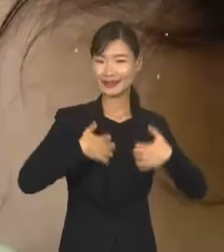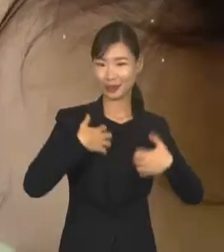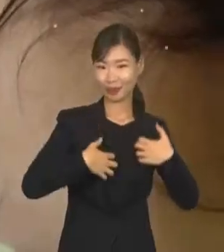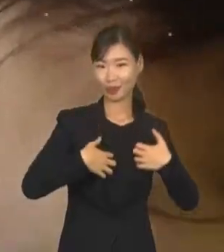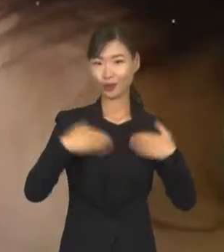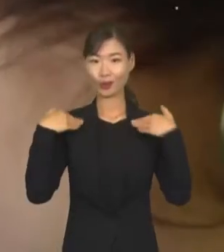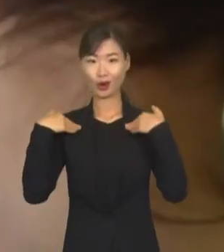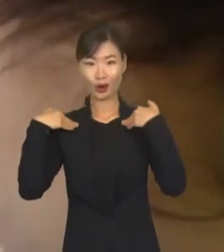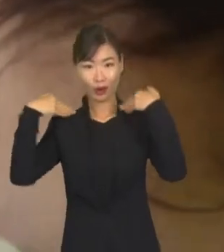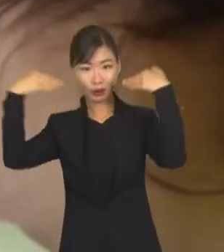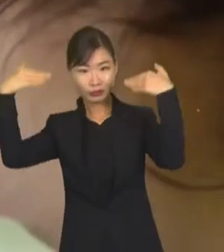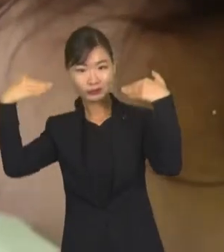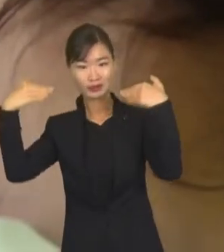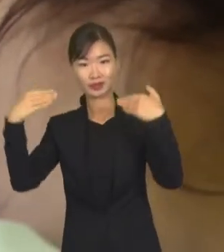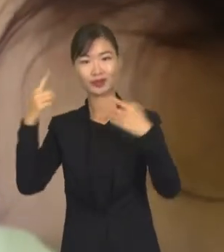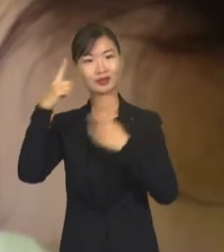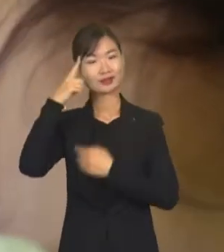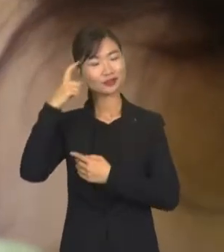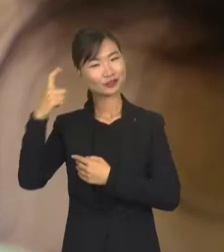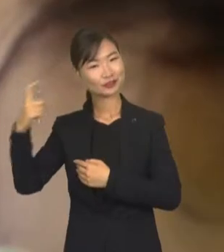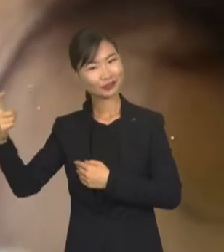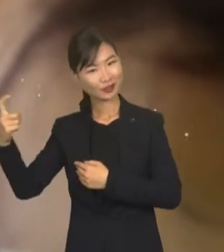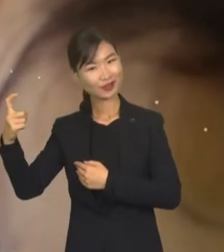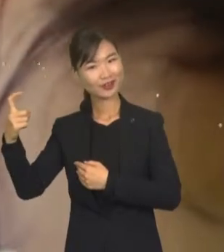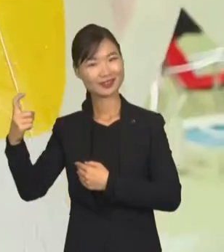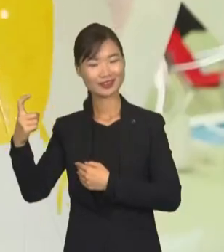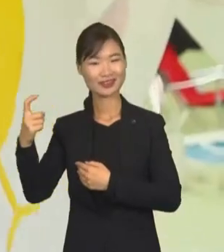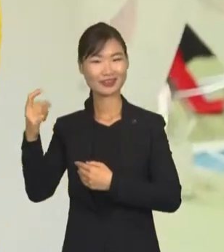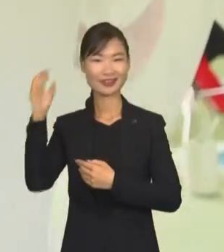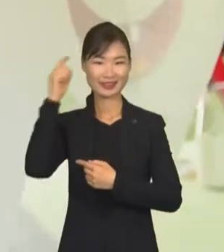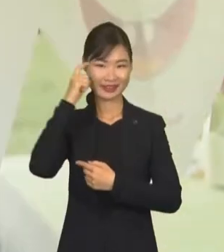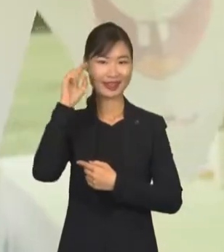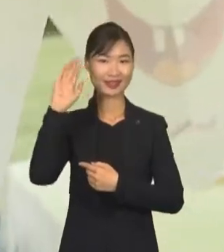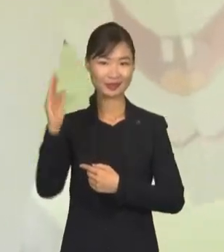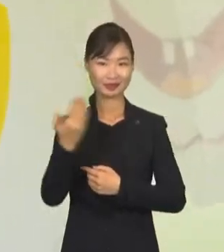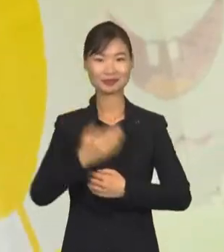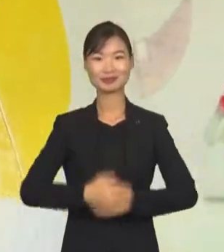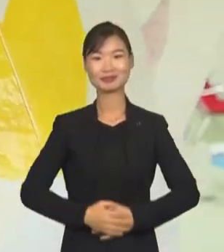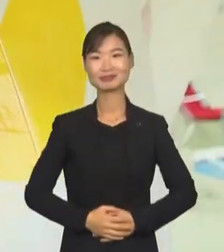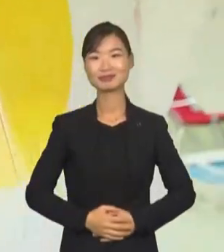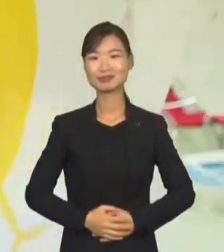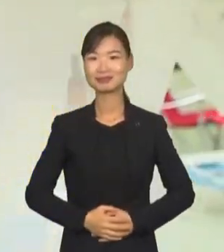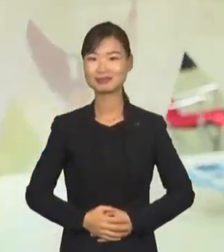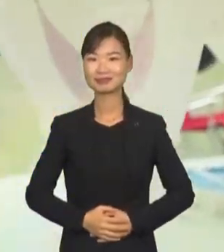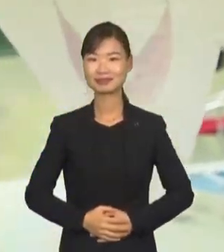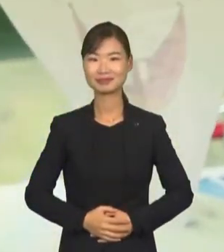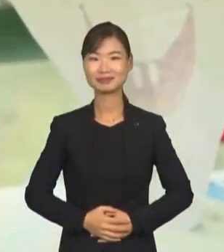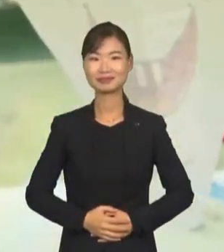재미를 일반 관람객들에게는 진한 추억을 상기시켜줄 수 있었습니다.